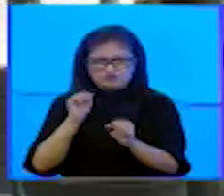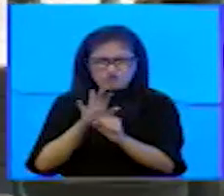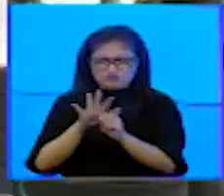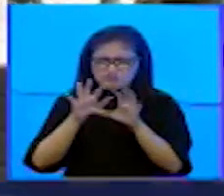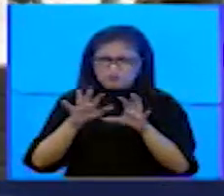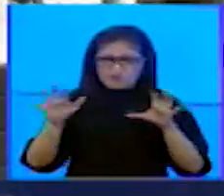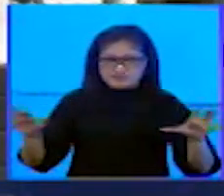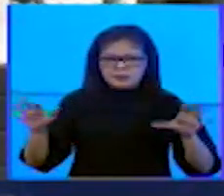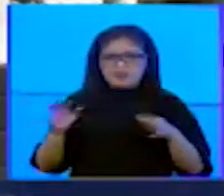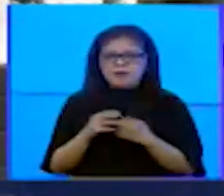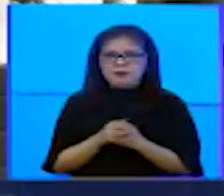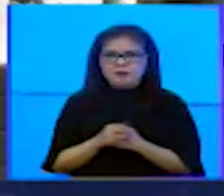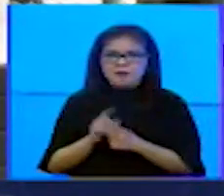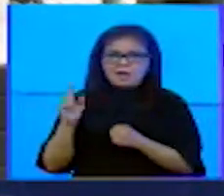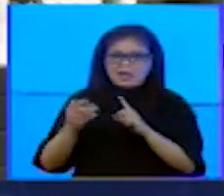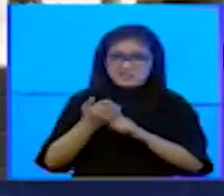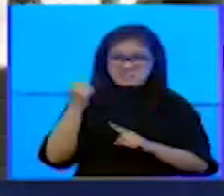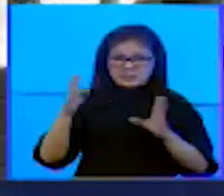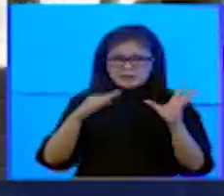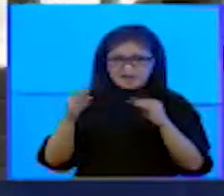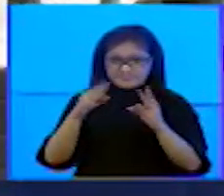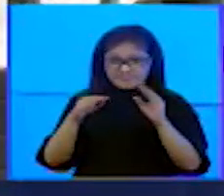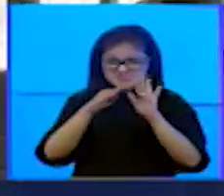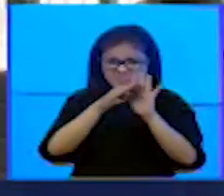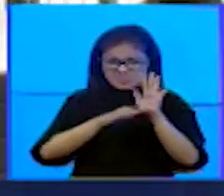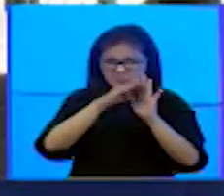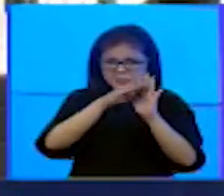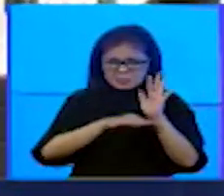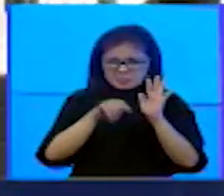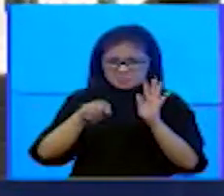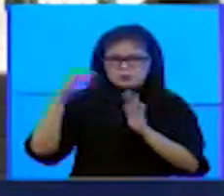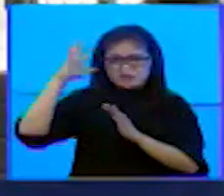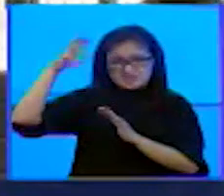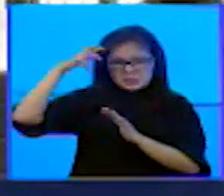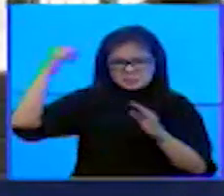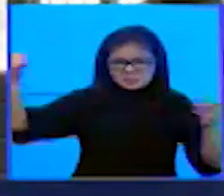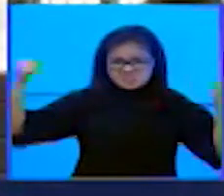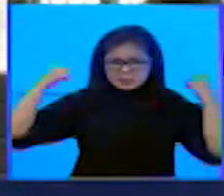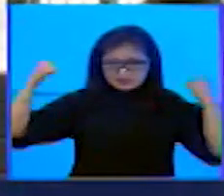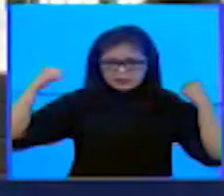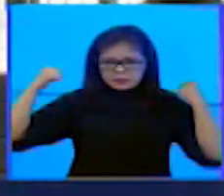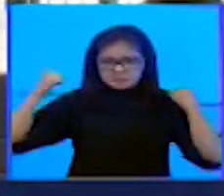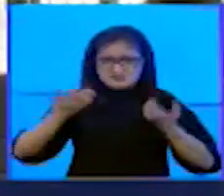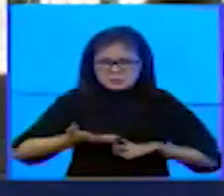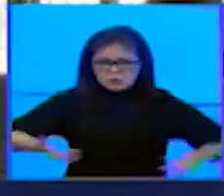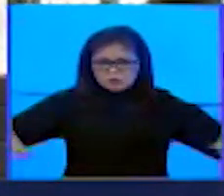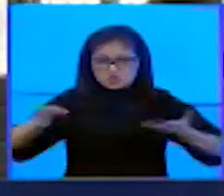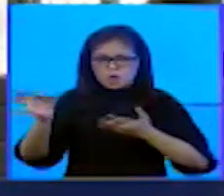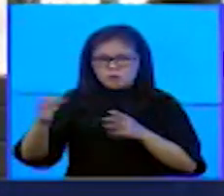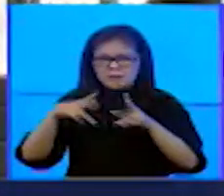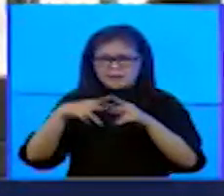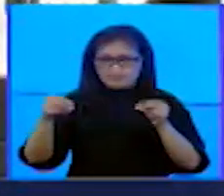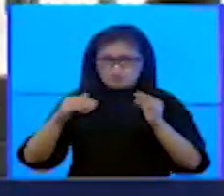kesimpulannya hasil rapat semua menyampaikan data totamma Dinas Kesehatan dengan kondisi kota Depok yang naik turun